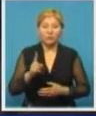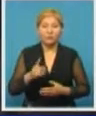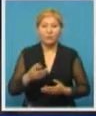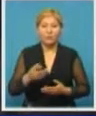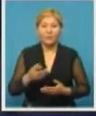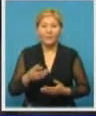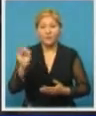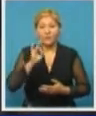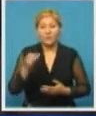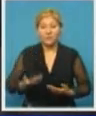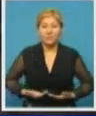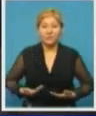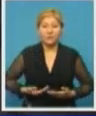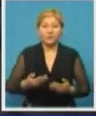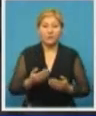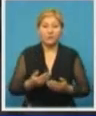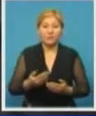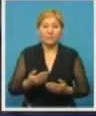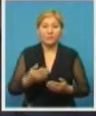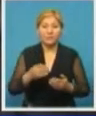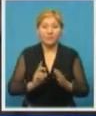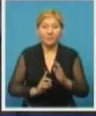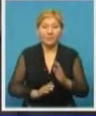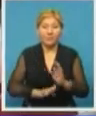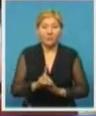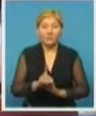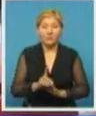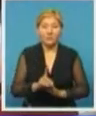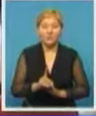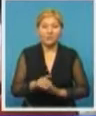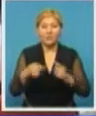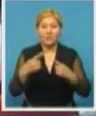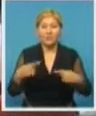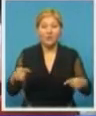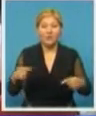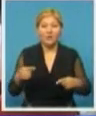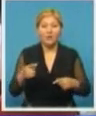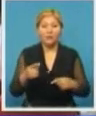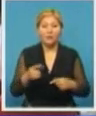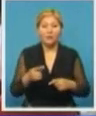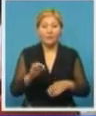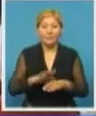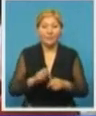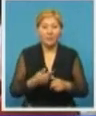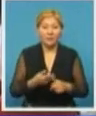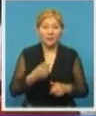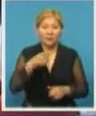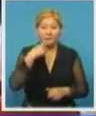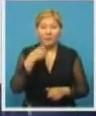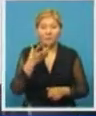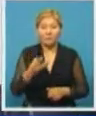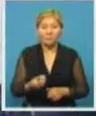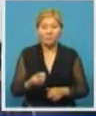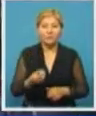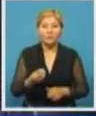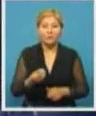алдымен тәжірибелі маман-психолог көмегіне жүгінген кісіге диагноз қою, оған түрлі тұжырымдамар жасауға болатынын түсіндірді. Оны тек теория жүзінде